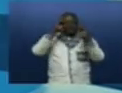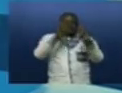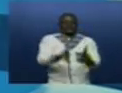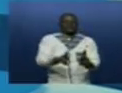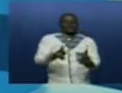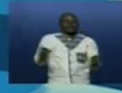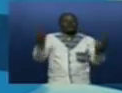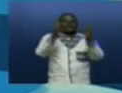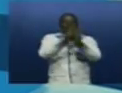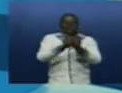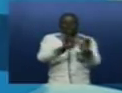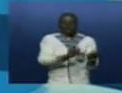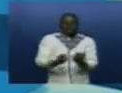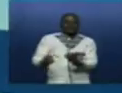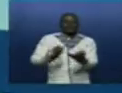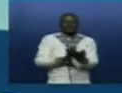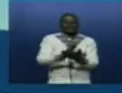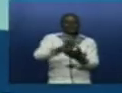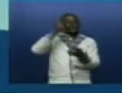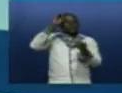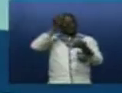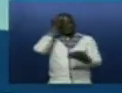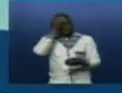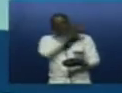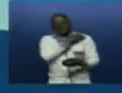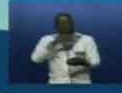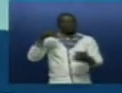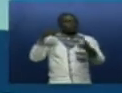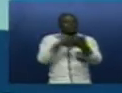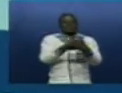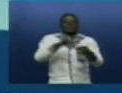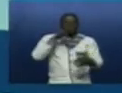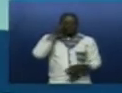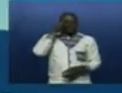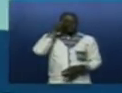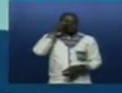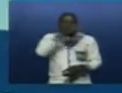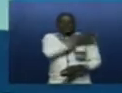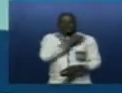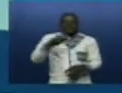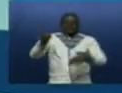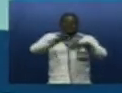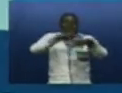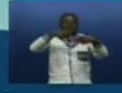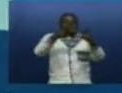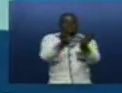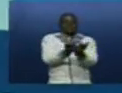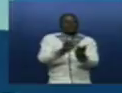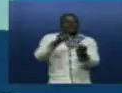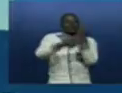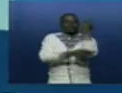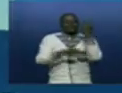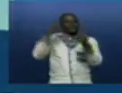est organisée par l'Office des Nations Unies contre la drogue et en prélude à la mise en place d'un réseau mondial pour